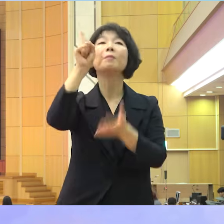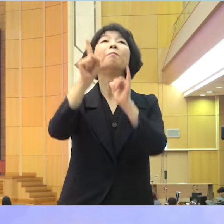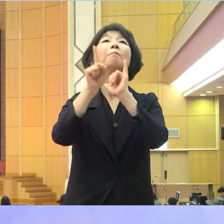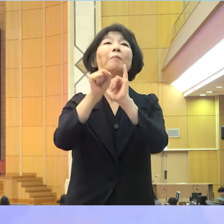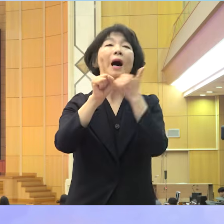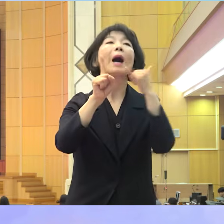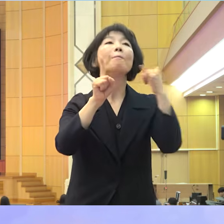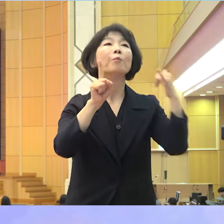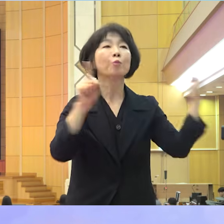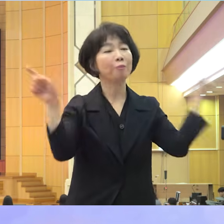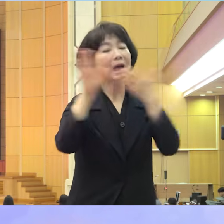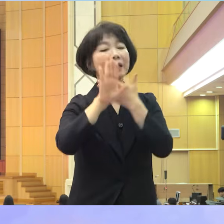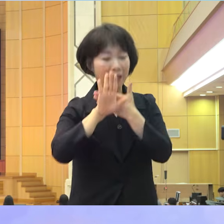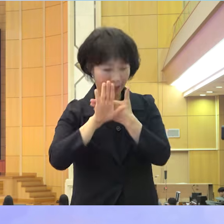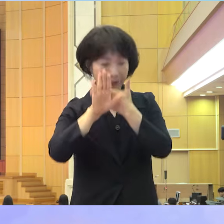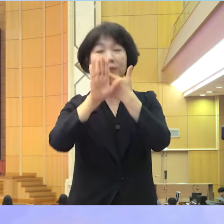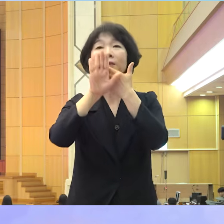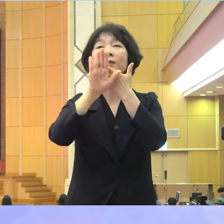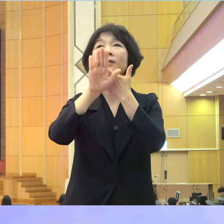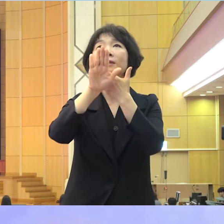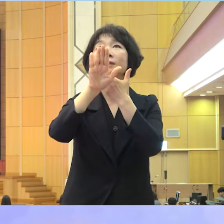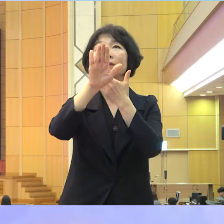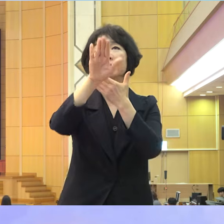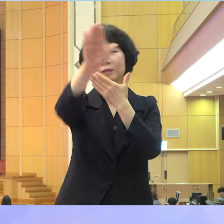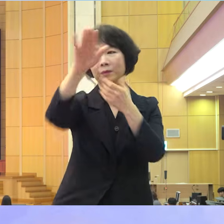주님 한 분밖에는